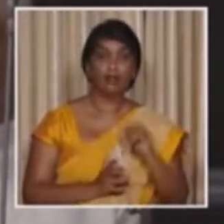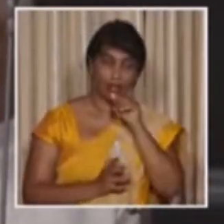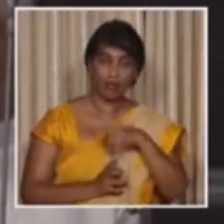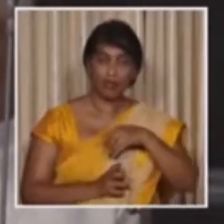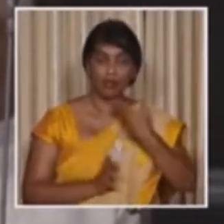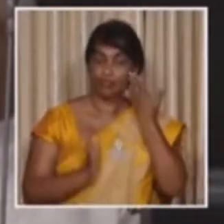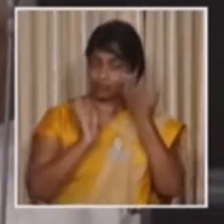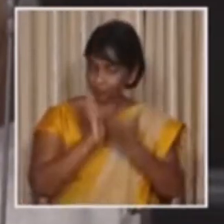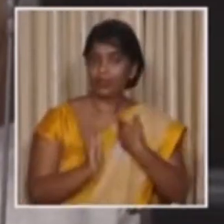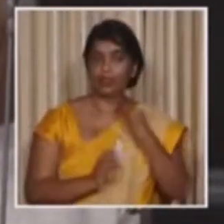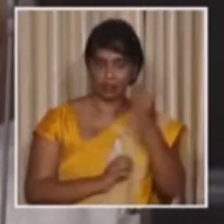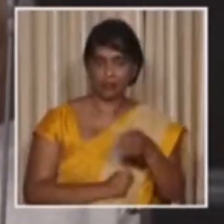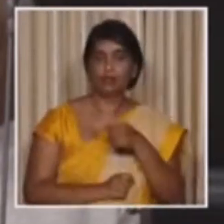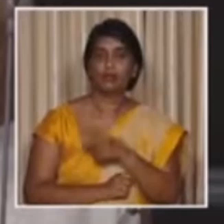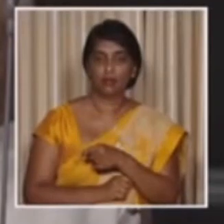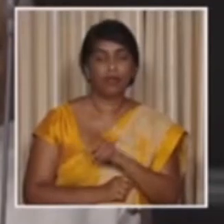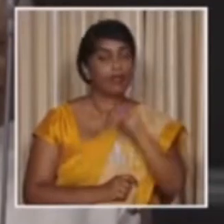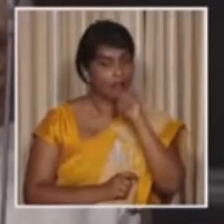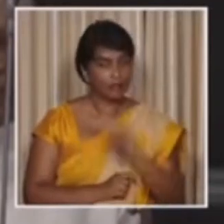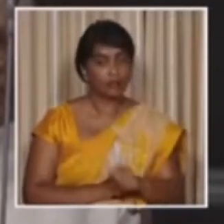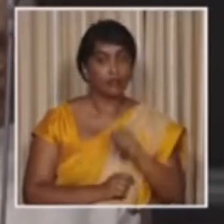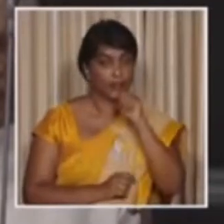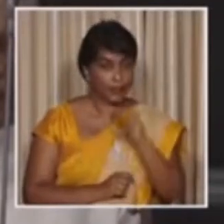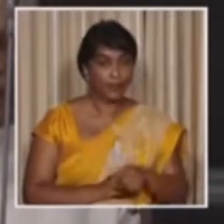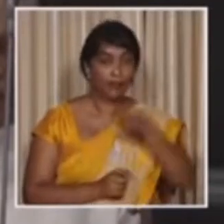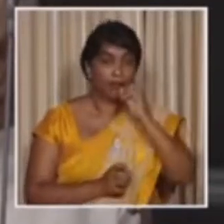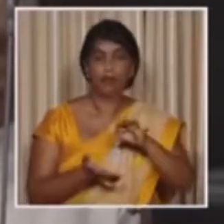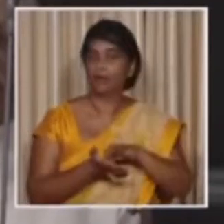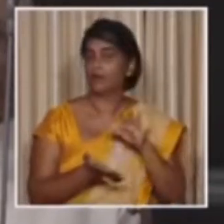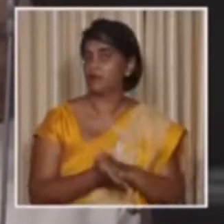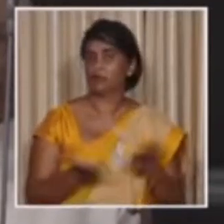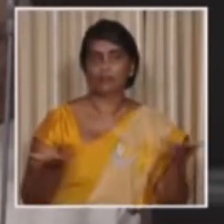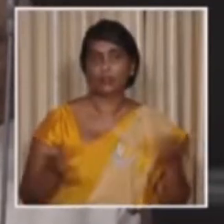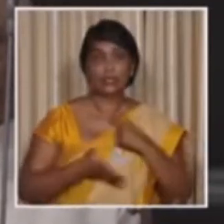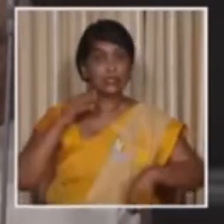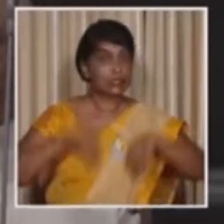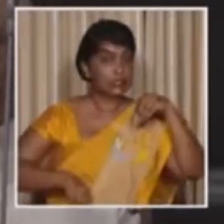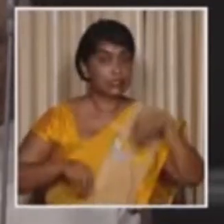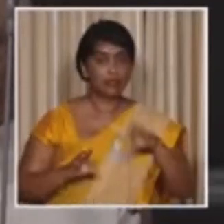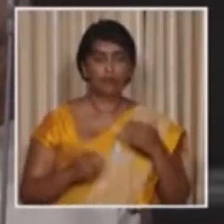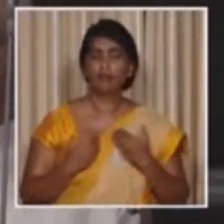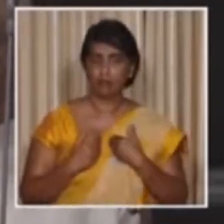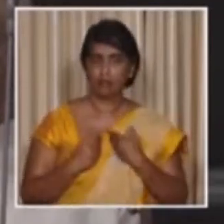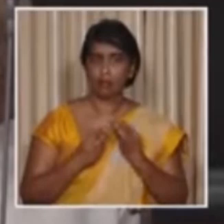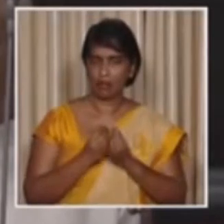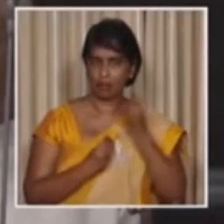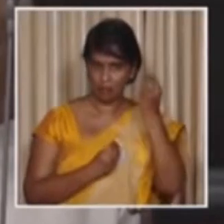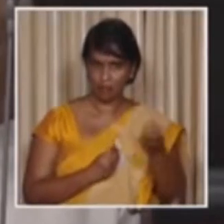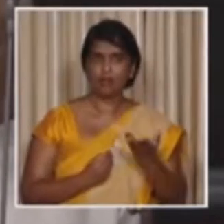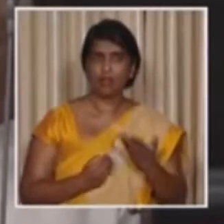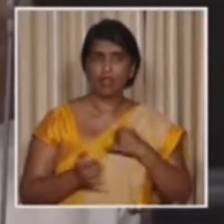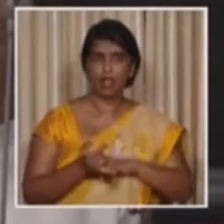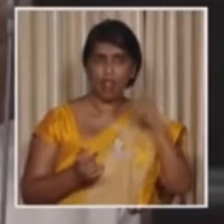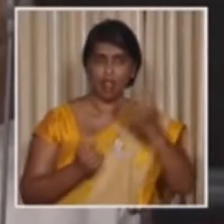සාක්ෂිත් ගෙනත් දෙන්නම්. එහෙනම් ඇත්ත වශයෙන්ම නිල වශයෙන් තීරණයක් අරන් නැහැ ඡන්දේ තියන්න. ඉතින් අපි ගිහින් සල්ලි දුන්නොත් මම ලේකම්